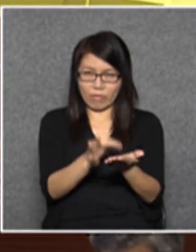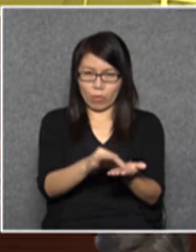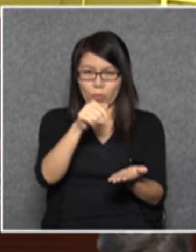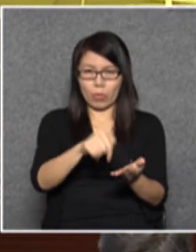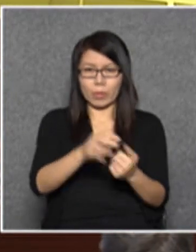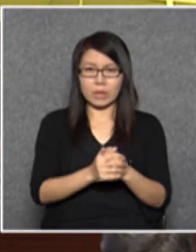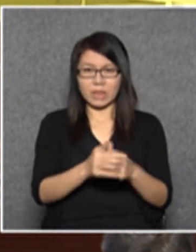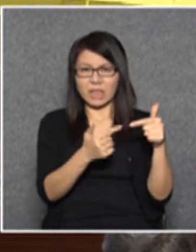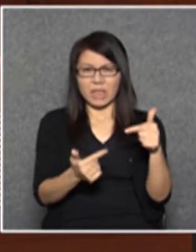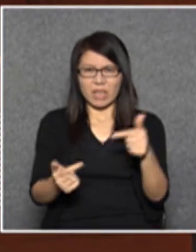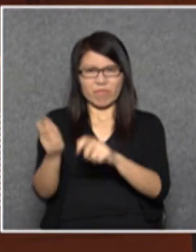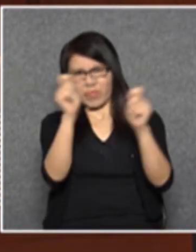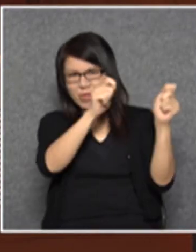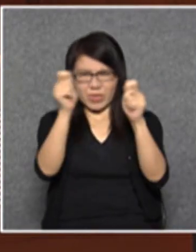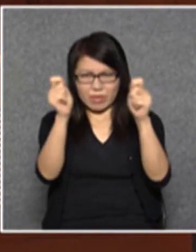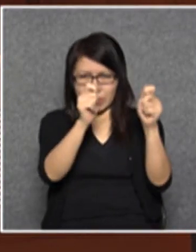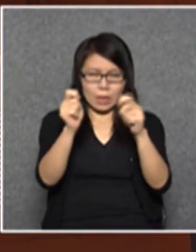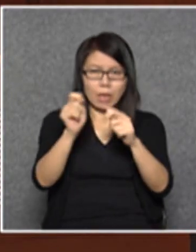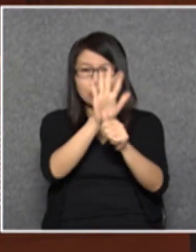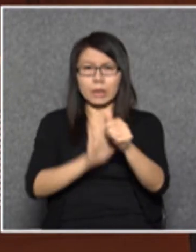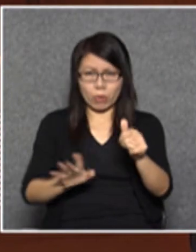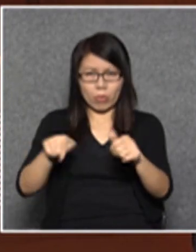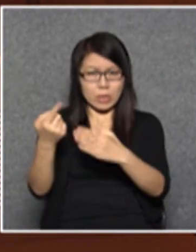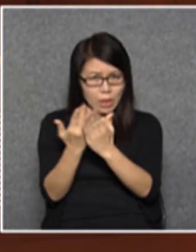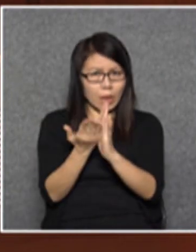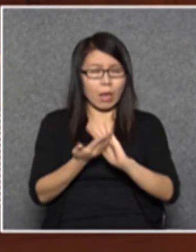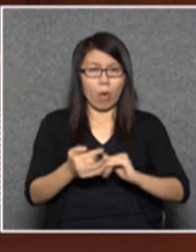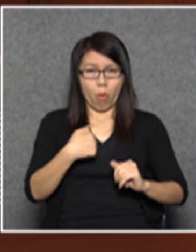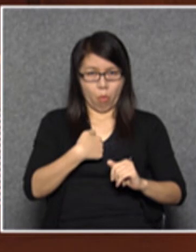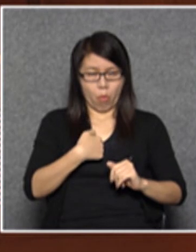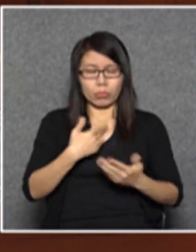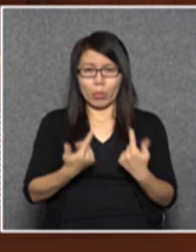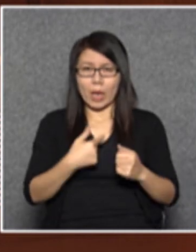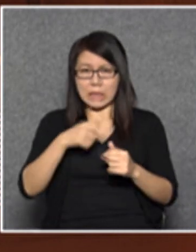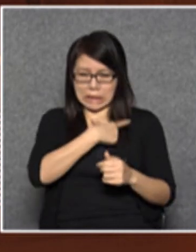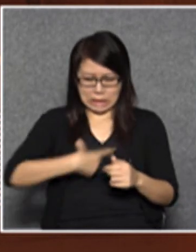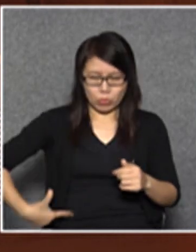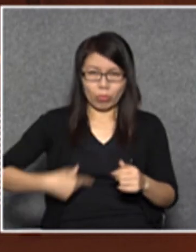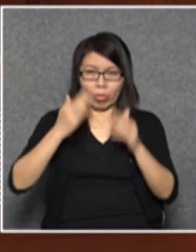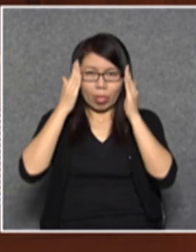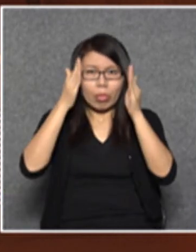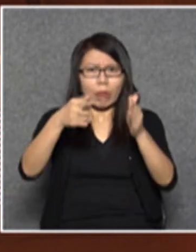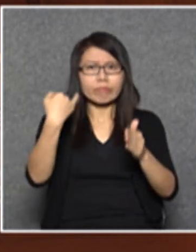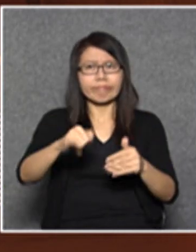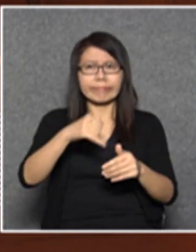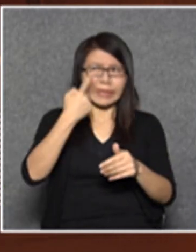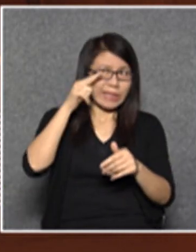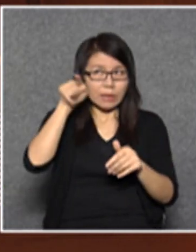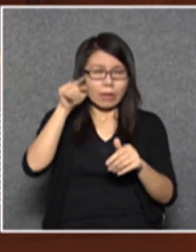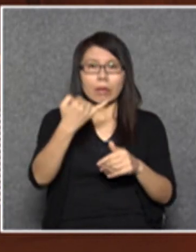不斷地揮動，影響了我和其他議員的注意力。